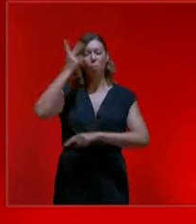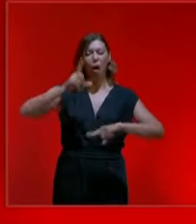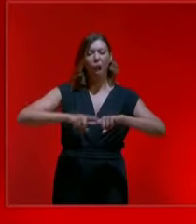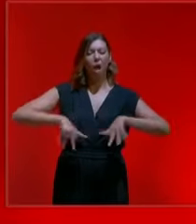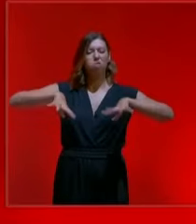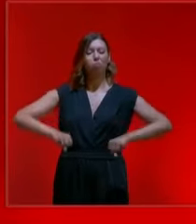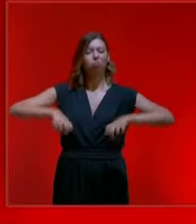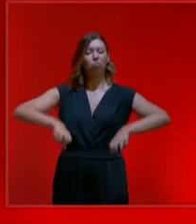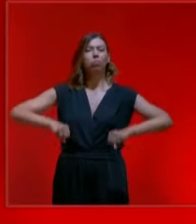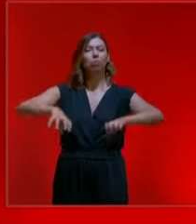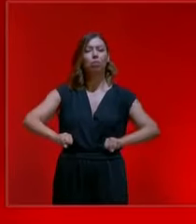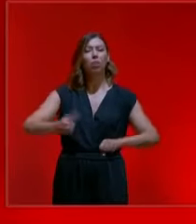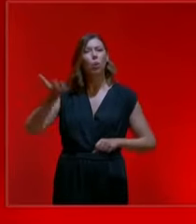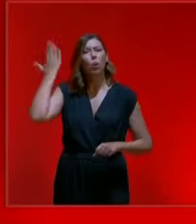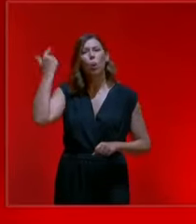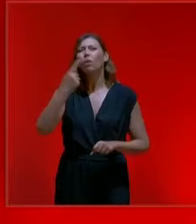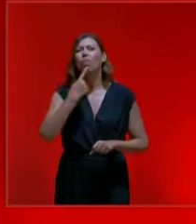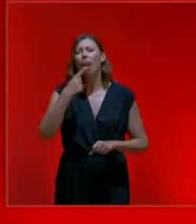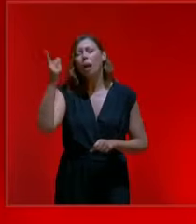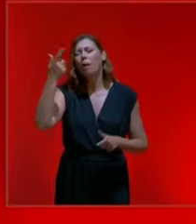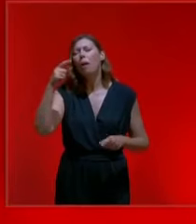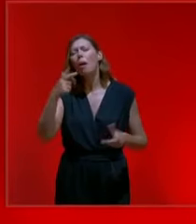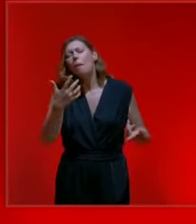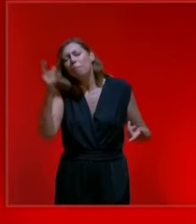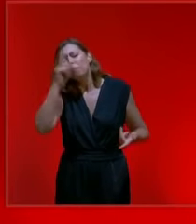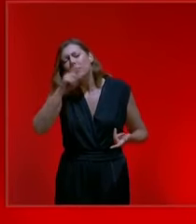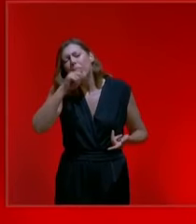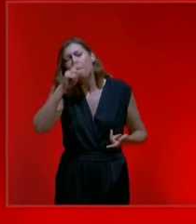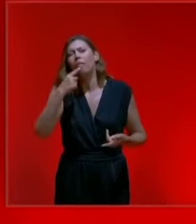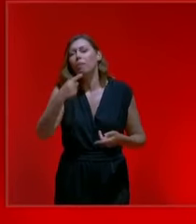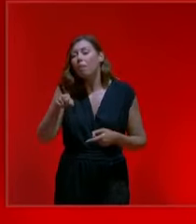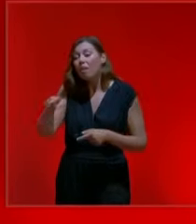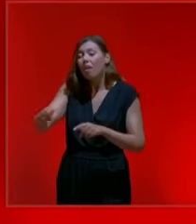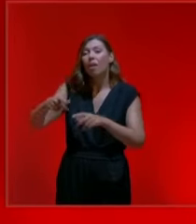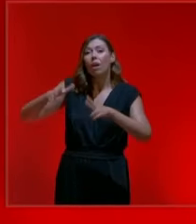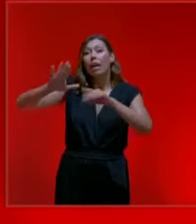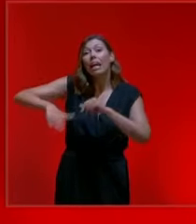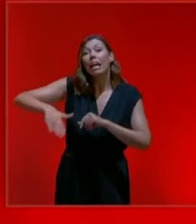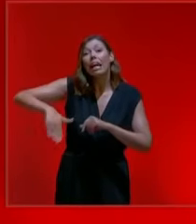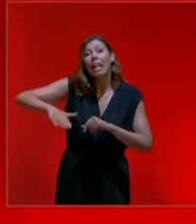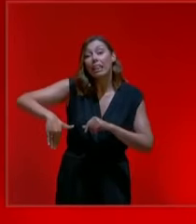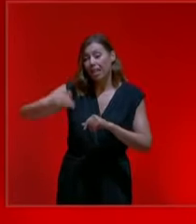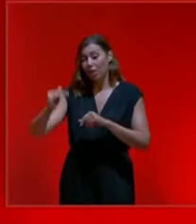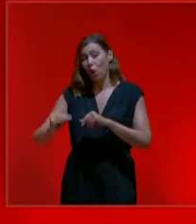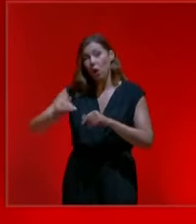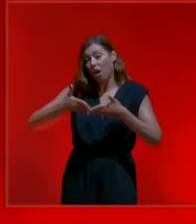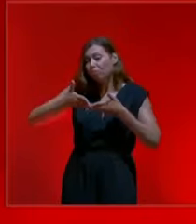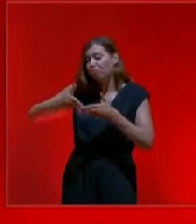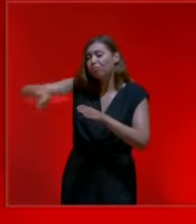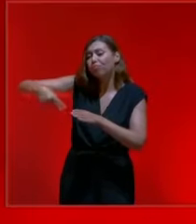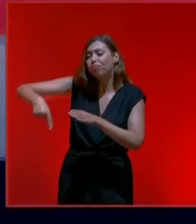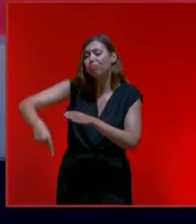ερευνητικά σκάφη βγαίνουν για άλλους λόγους από αυτούς για τους οποίους είναι φτιαγμένα νότια της Κρήτης. Ο